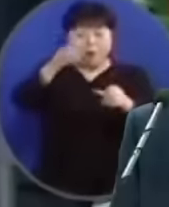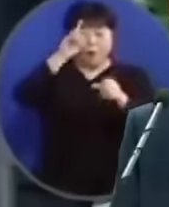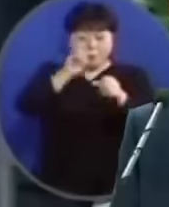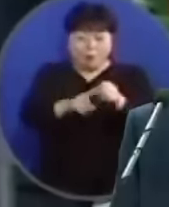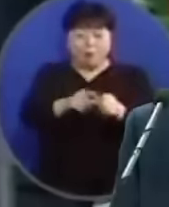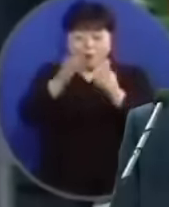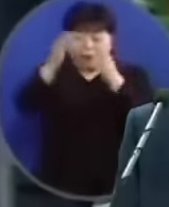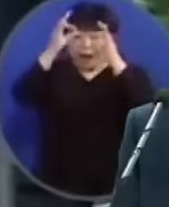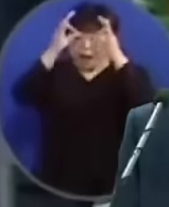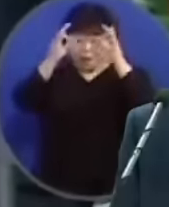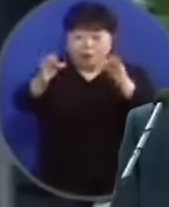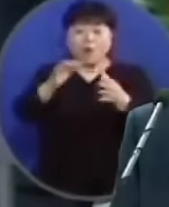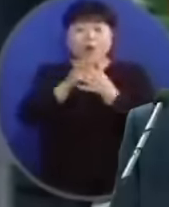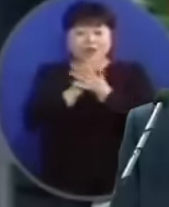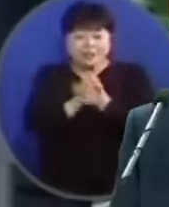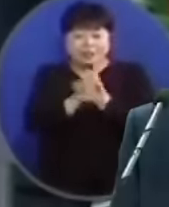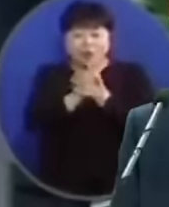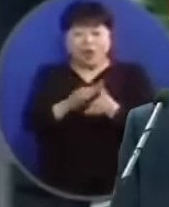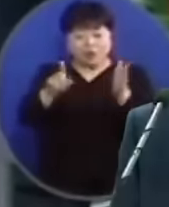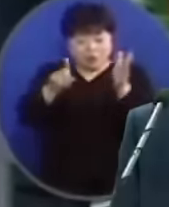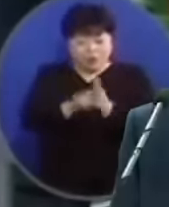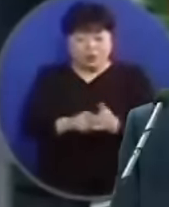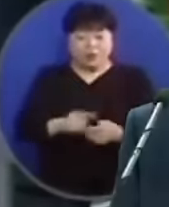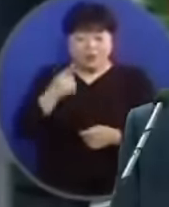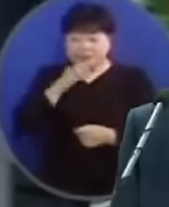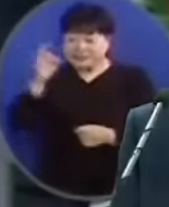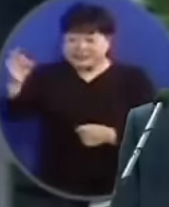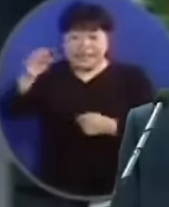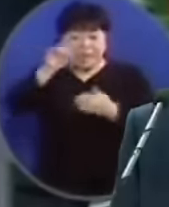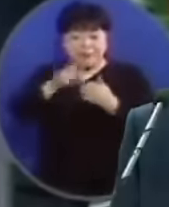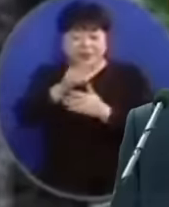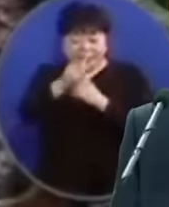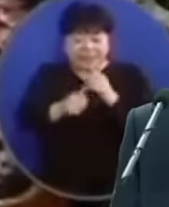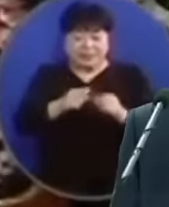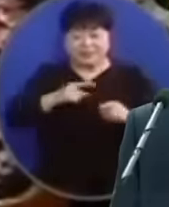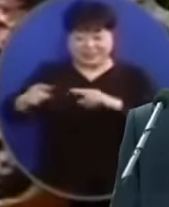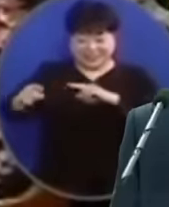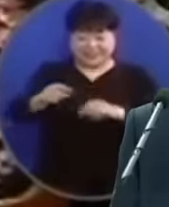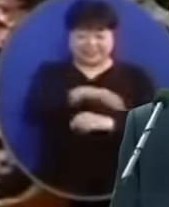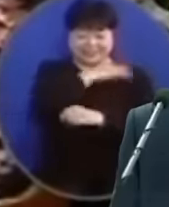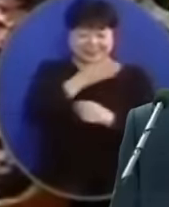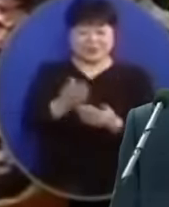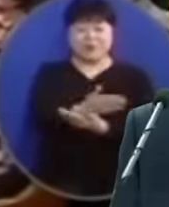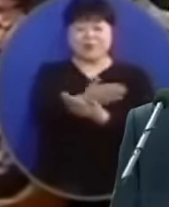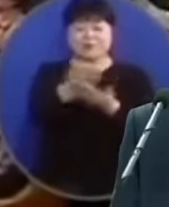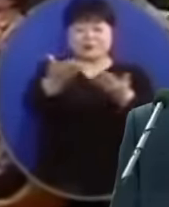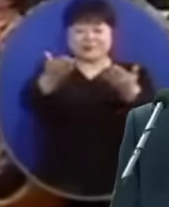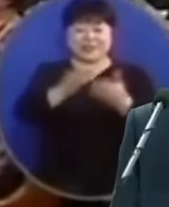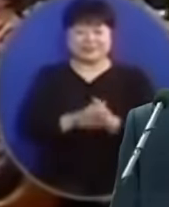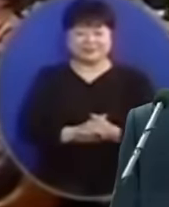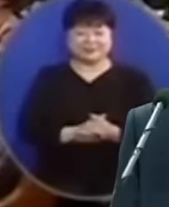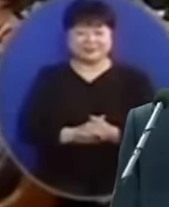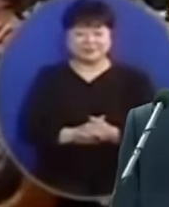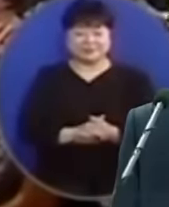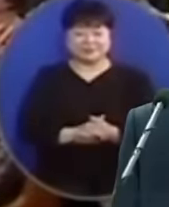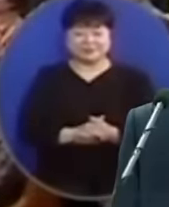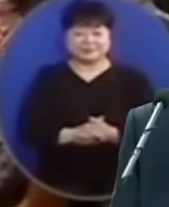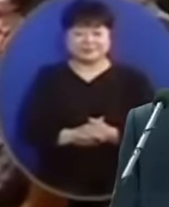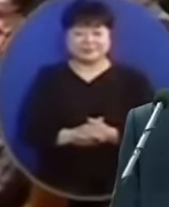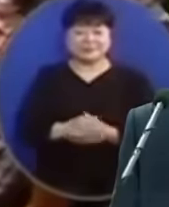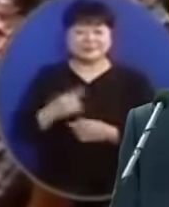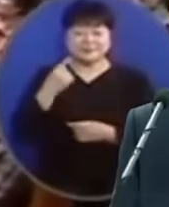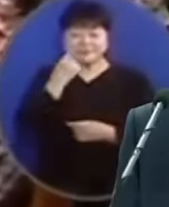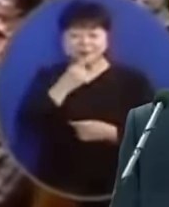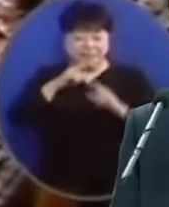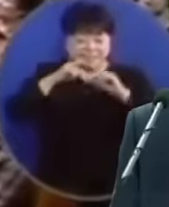목표를 바라보고 기도하고 믿고 입으로 시인하면 하나님이 다스리는 능력을 베풀어주는 것입니다. 입의